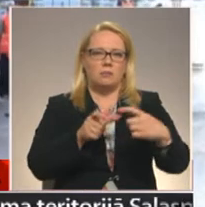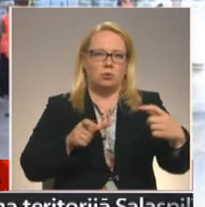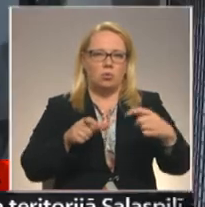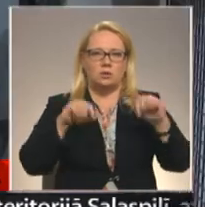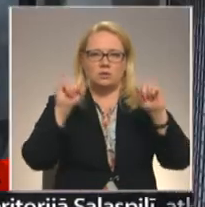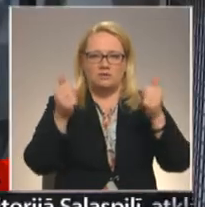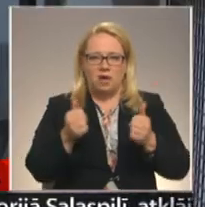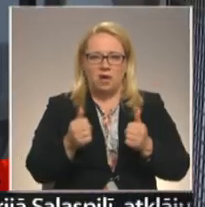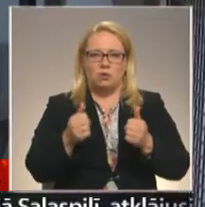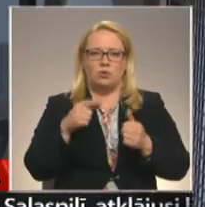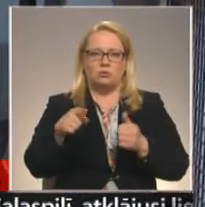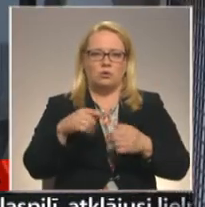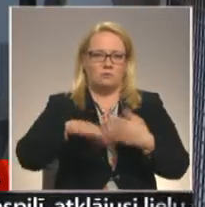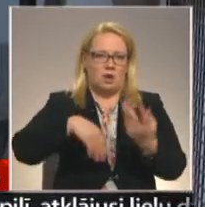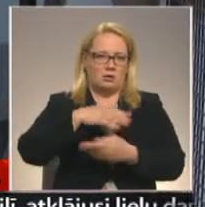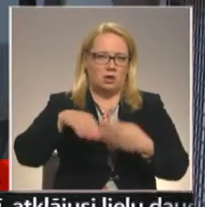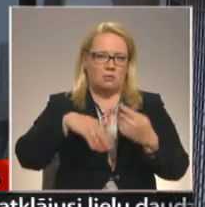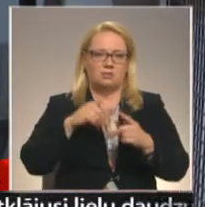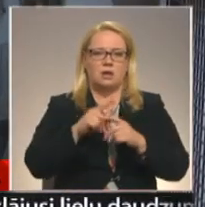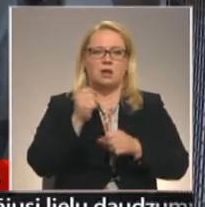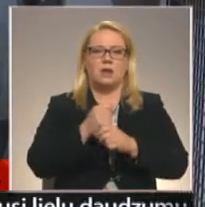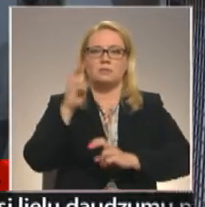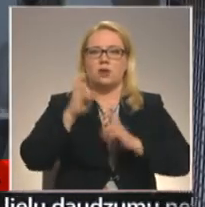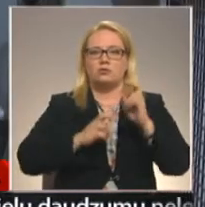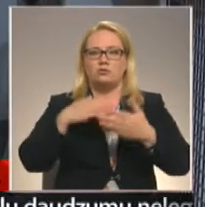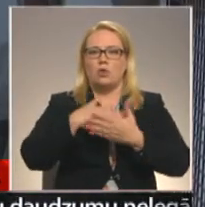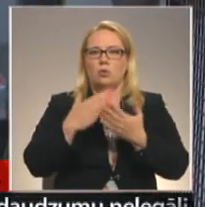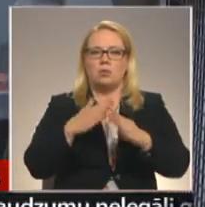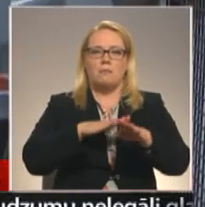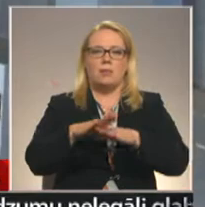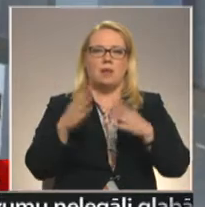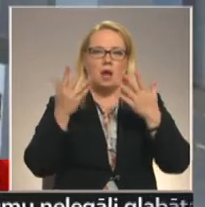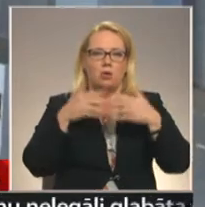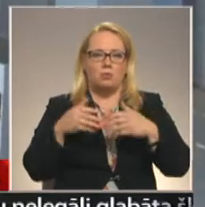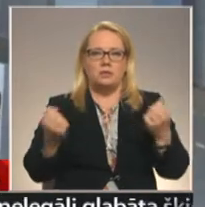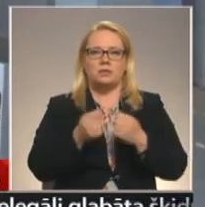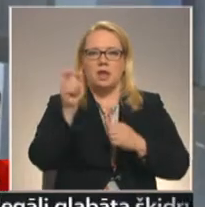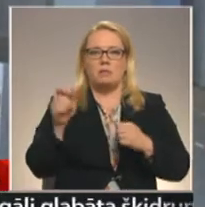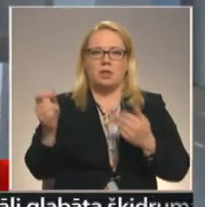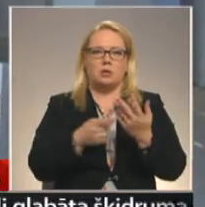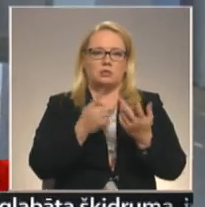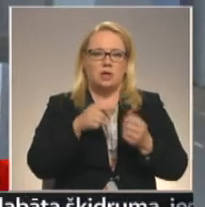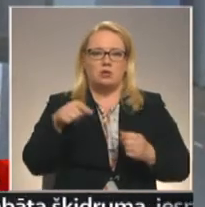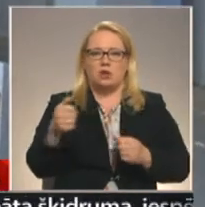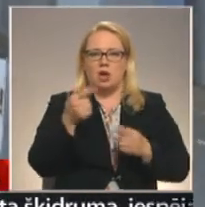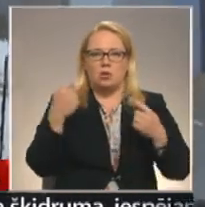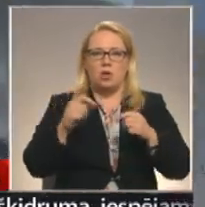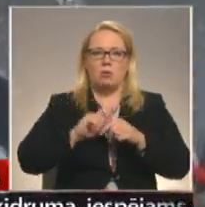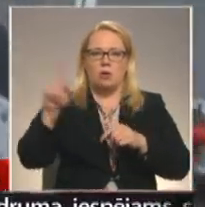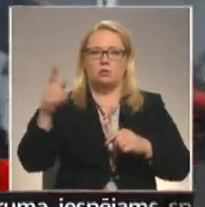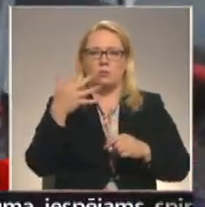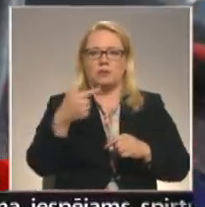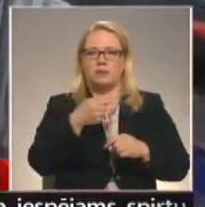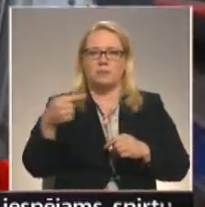te aizsījumus. Lai arī darbs ražošanas nodaļā ir pilnībā automatizēts, darbinieku skaits šogadu laikā audzis no 5 līdz vairāk